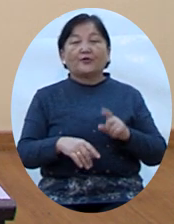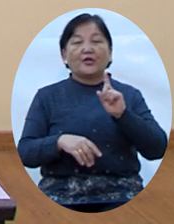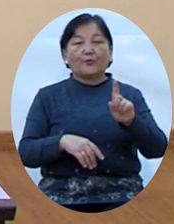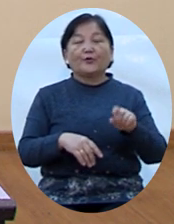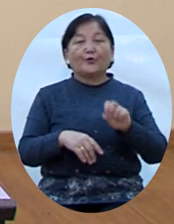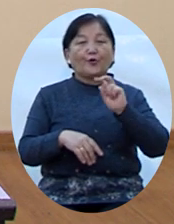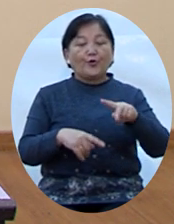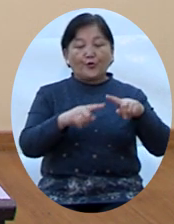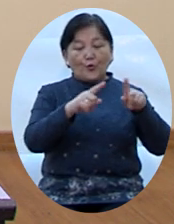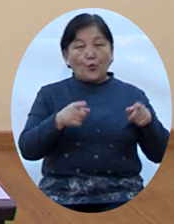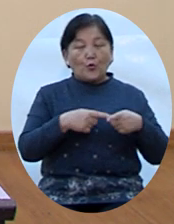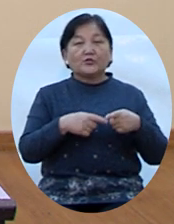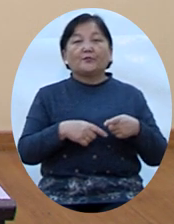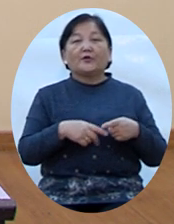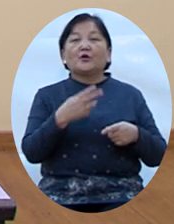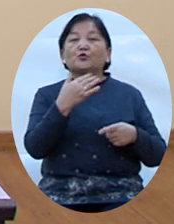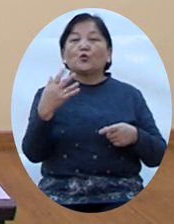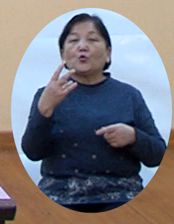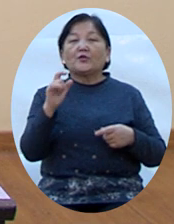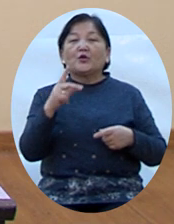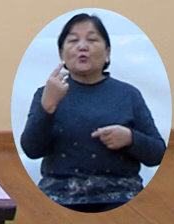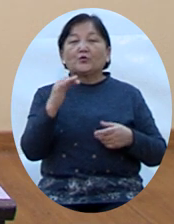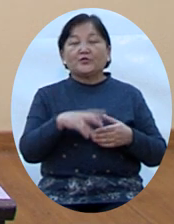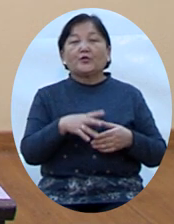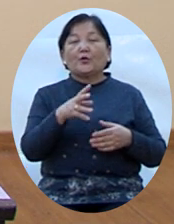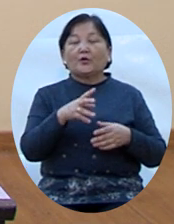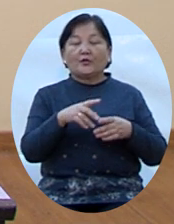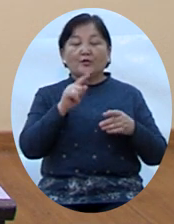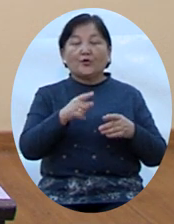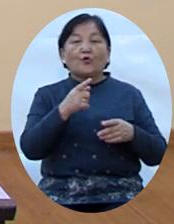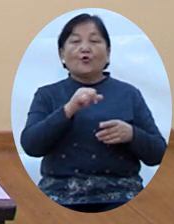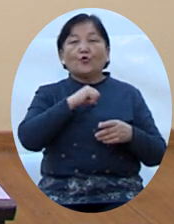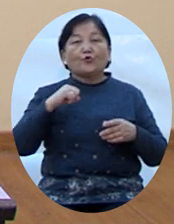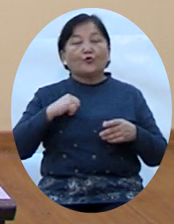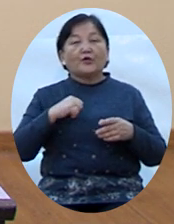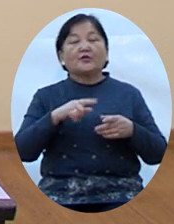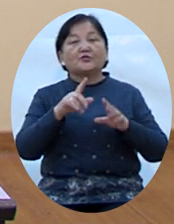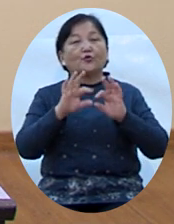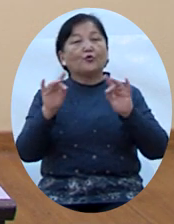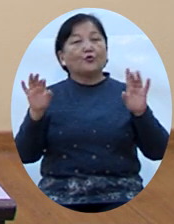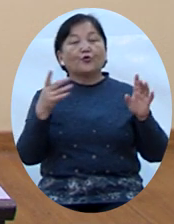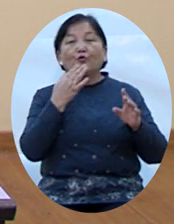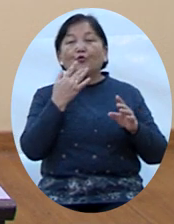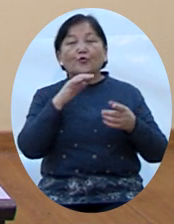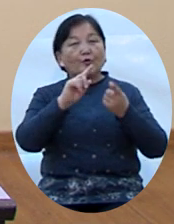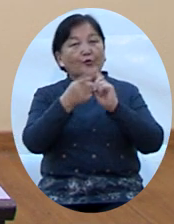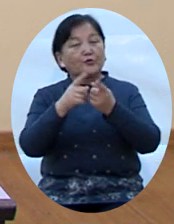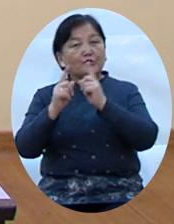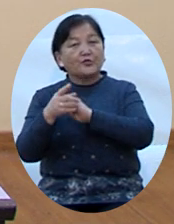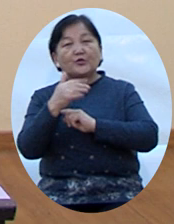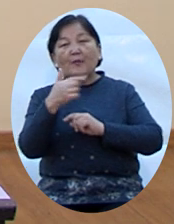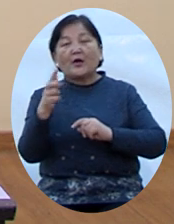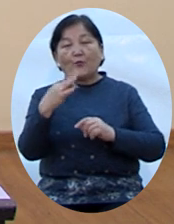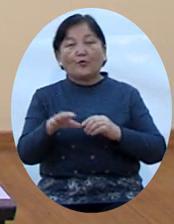төрөгчийн хлоридын хүчил болон цууны хүчил тус бүрт өөр өөрийн гэсэн өнгийг за аммоний гидроксид, натрий